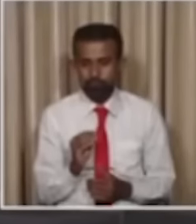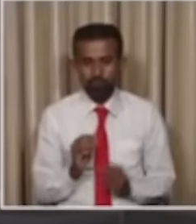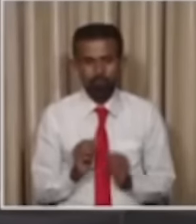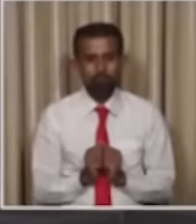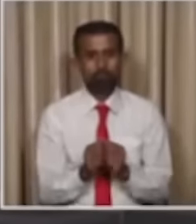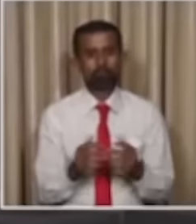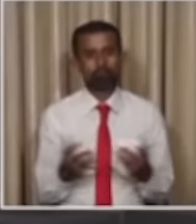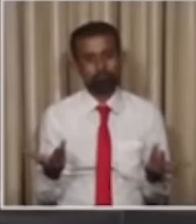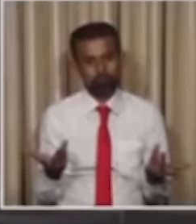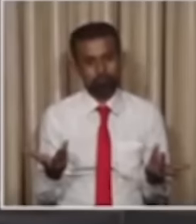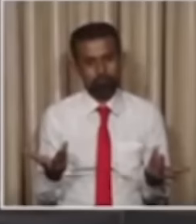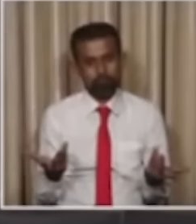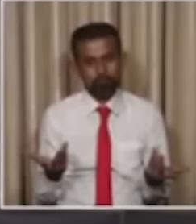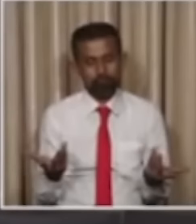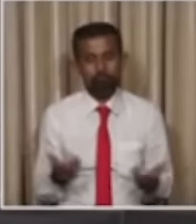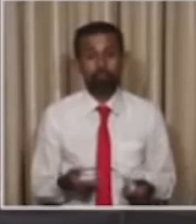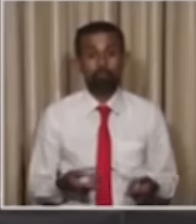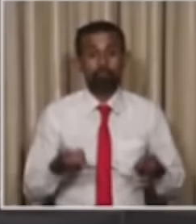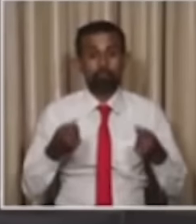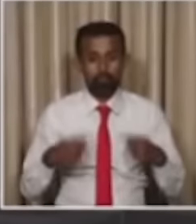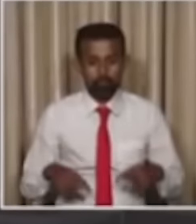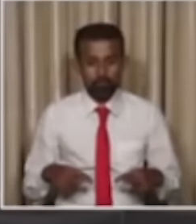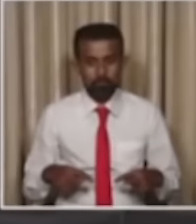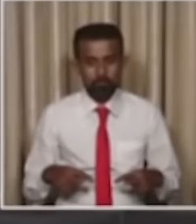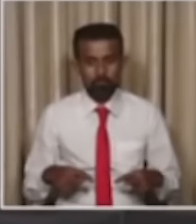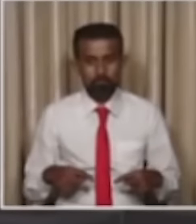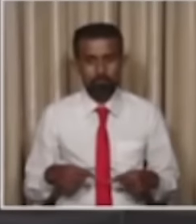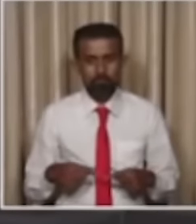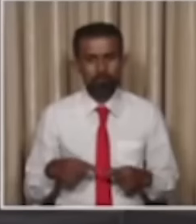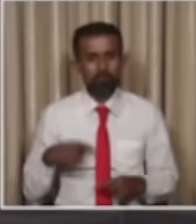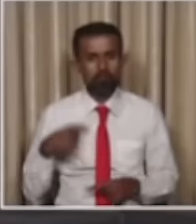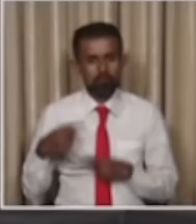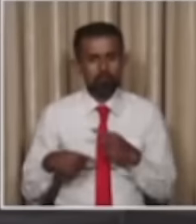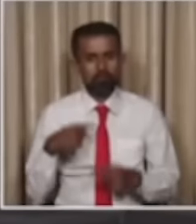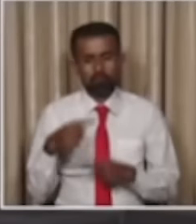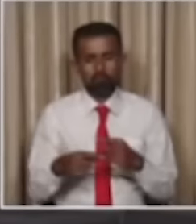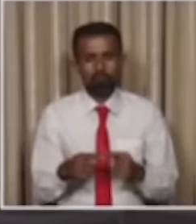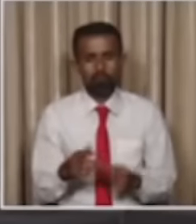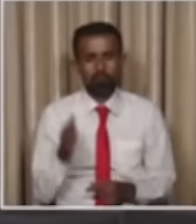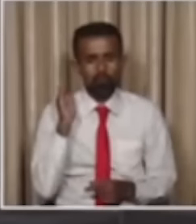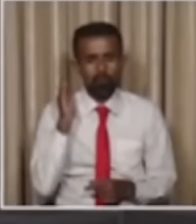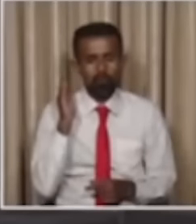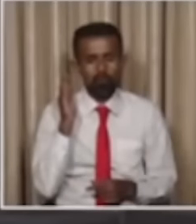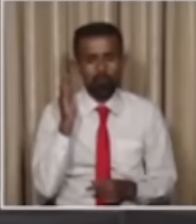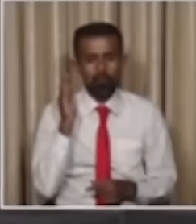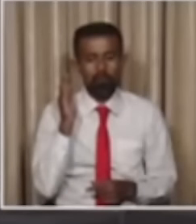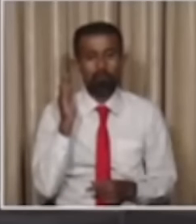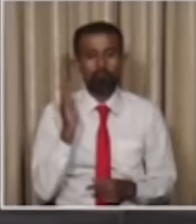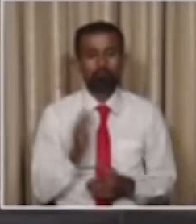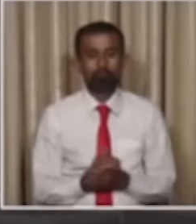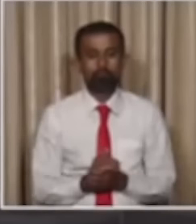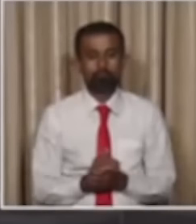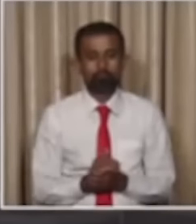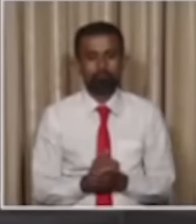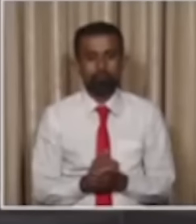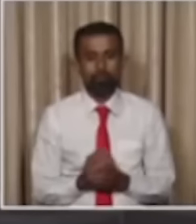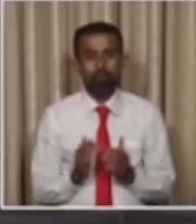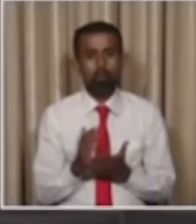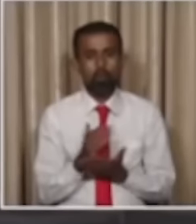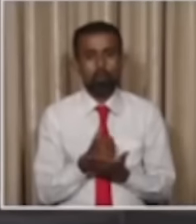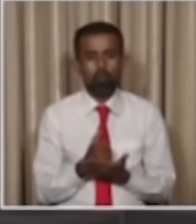නැහැ. ඉන් පසුව දිගින් දෙකටම කාඩිනල් හිමිපාණන් ඔයි සියලු